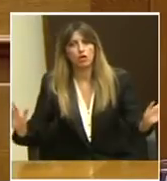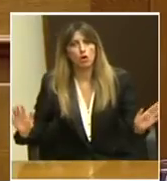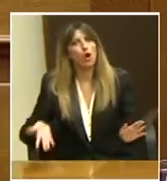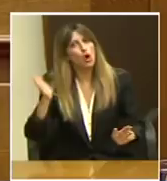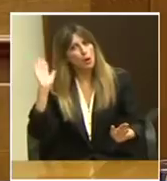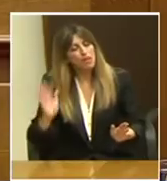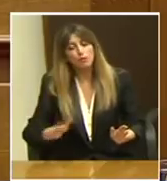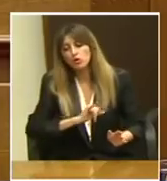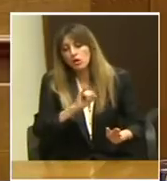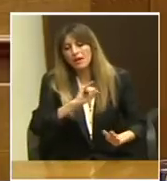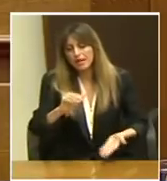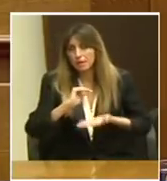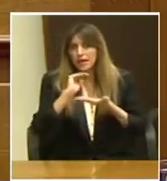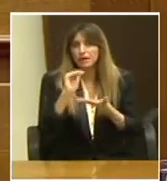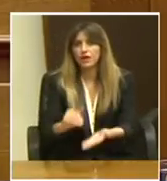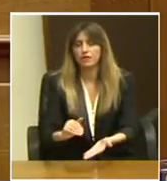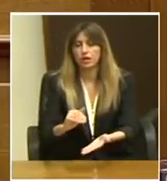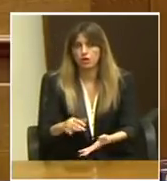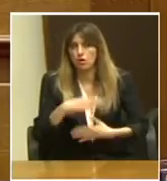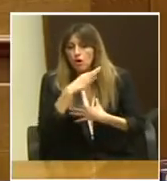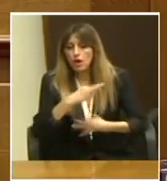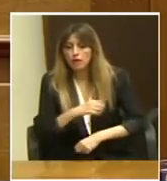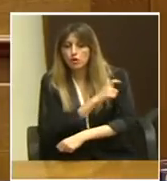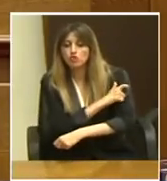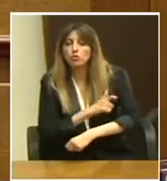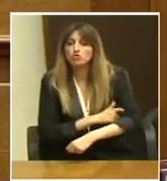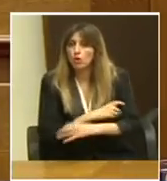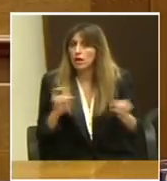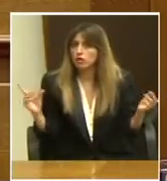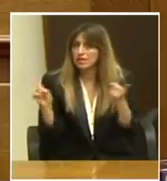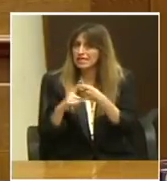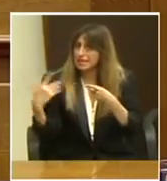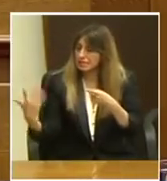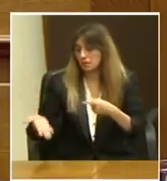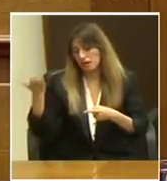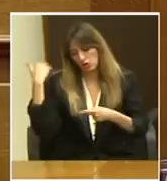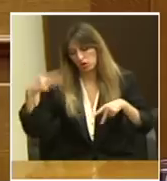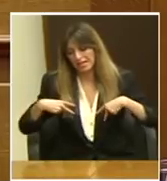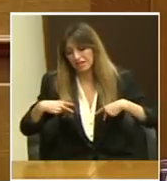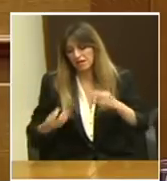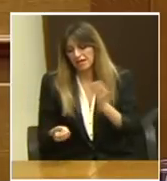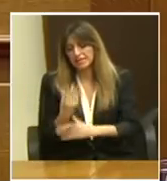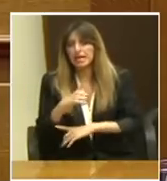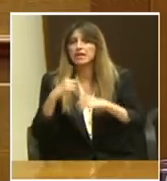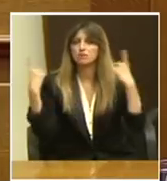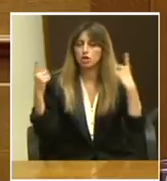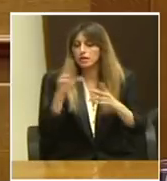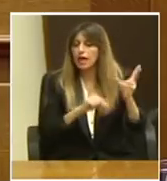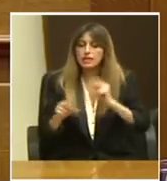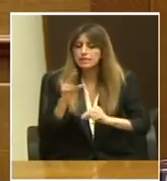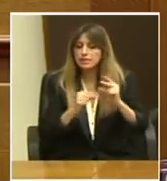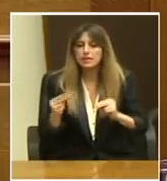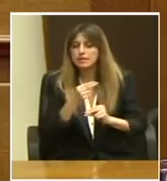όταν βολιδοσκόπησε την κυβέρνηση της Νέας Δημοκρατίας, αν δέχεται το Βόρεια ή Άνω Μακεδονία, απάντησε η